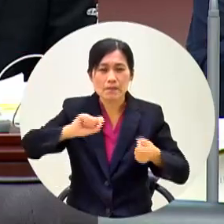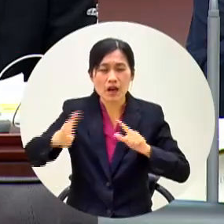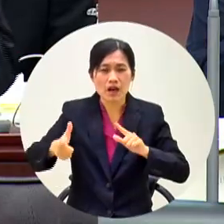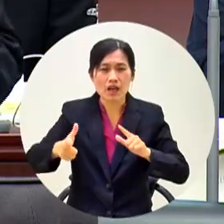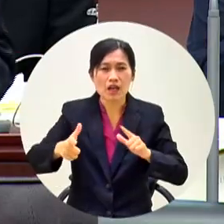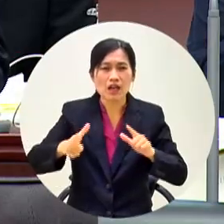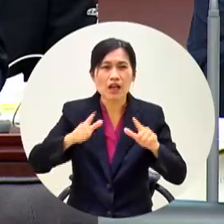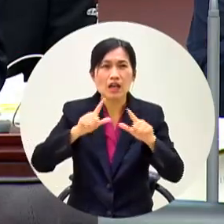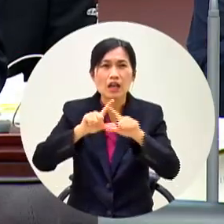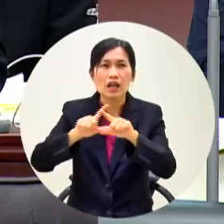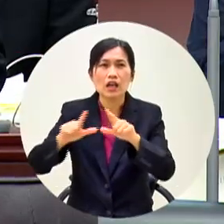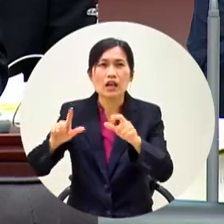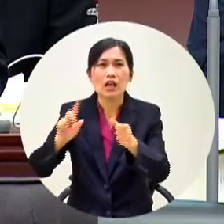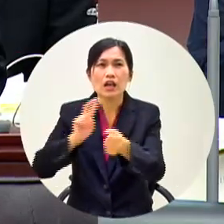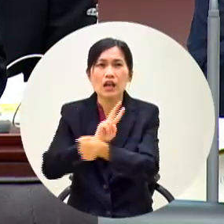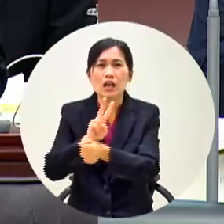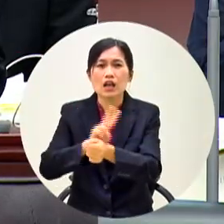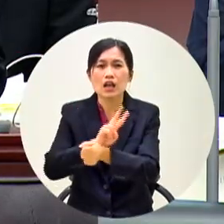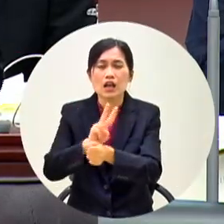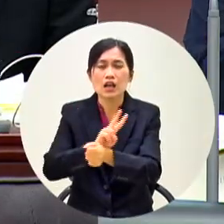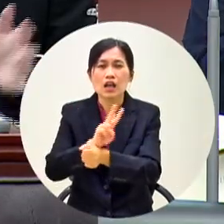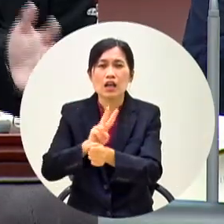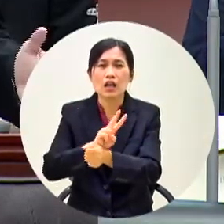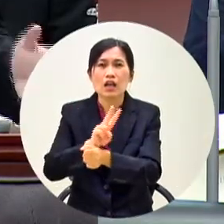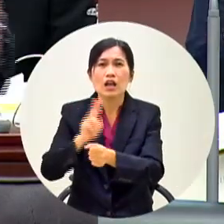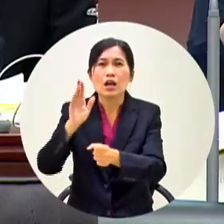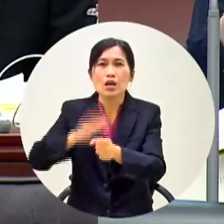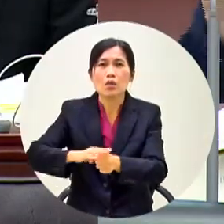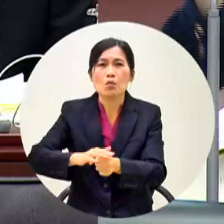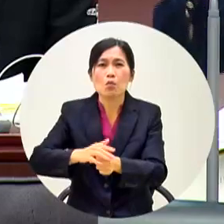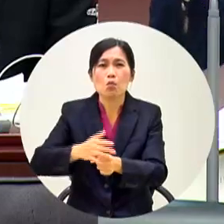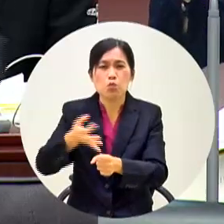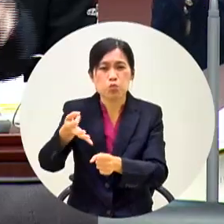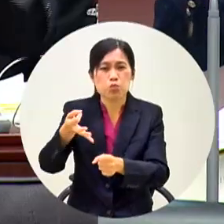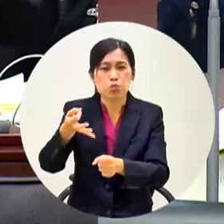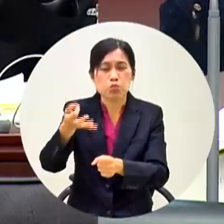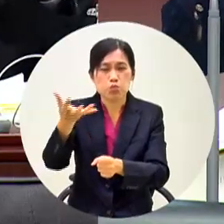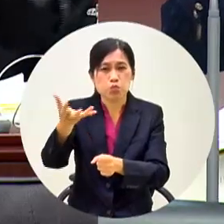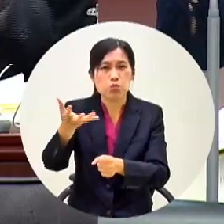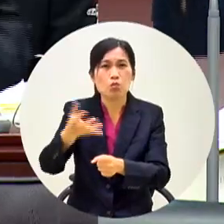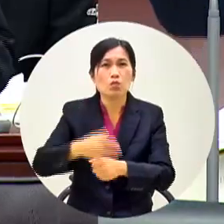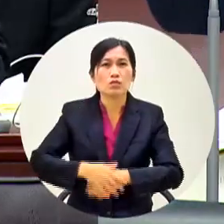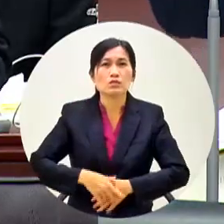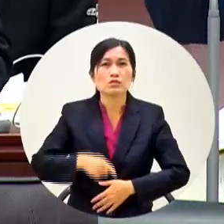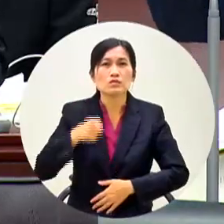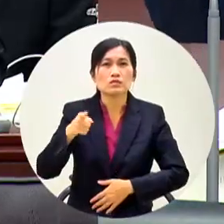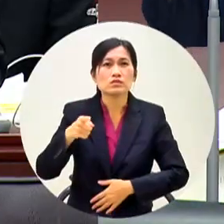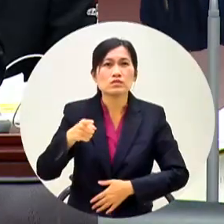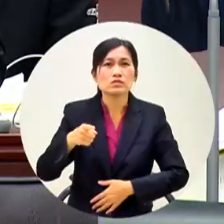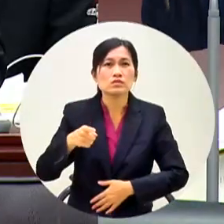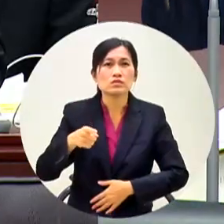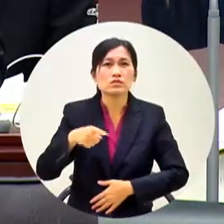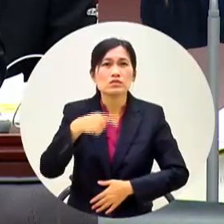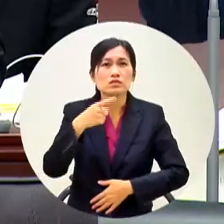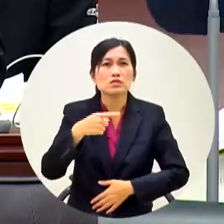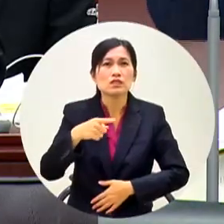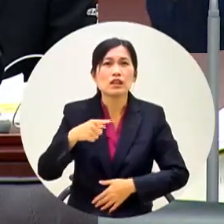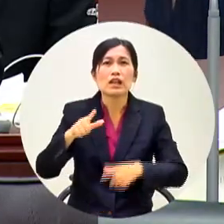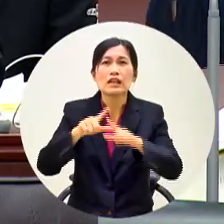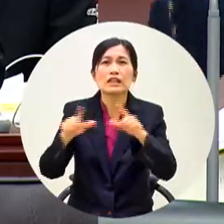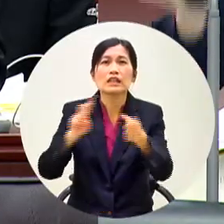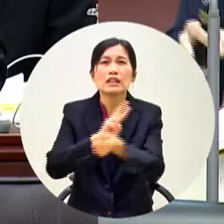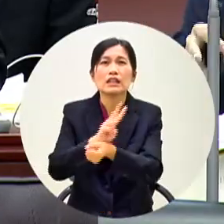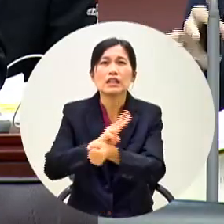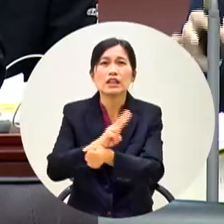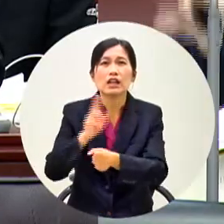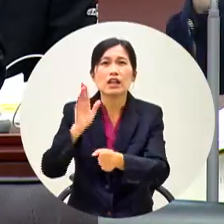件比红毛港条件更优厚，因为它是现在是一坪换一坪。 你这句话可能有很多的大林埔乡亲是不